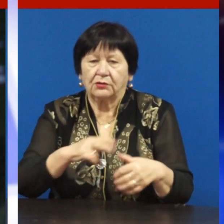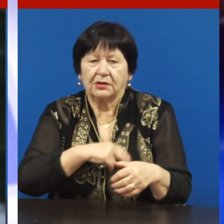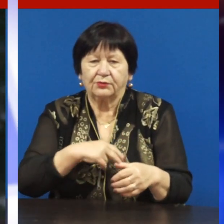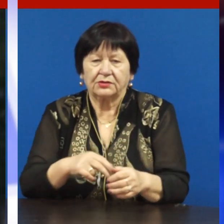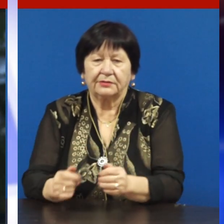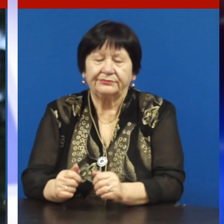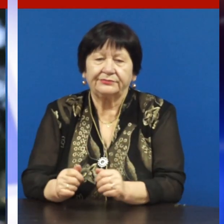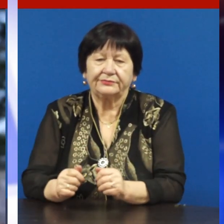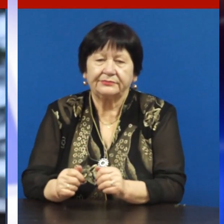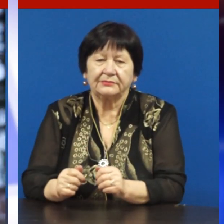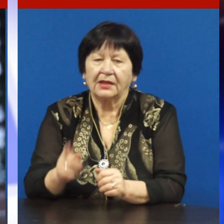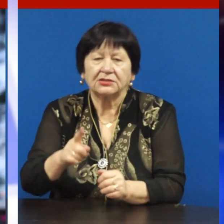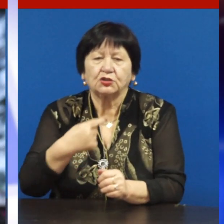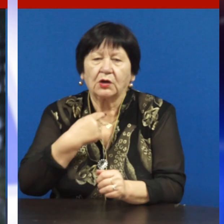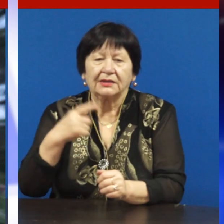acasă